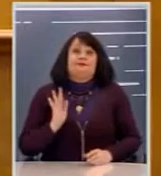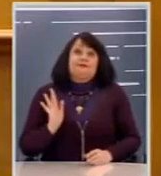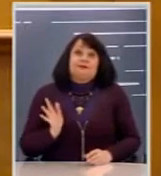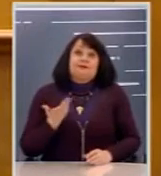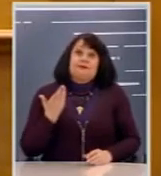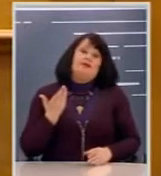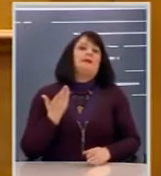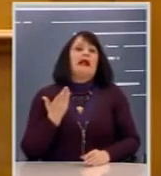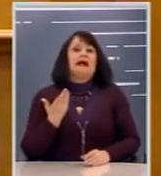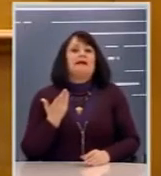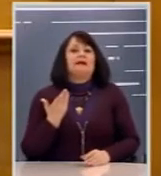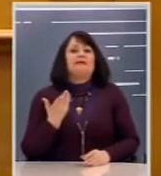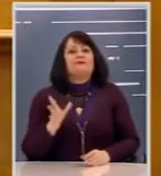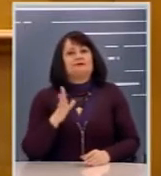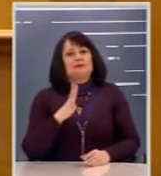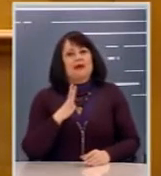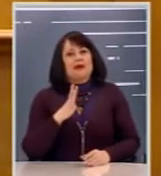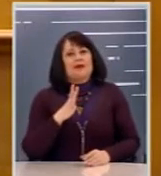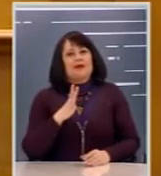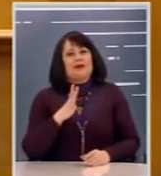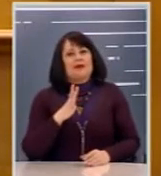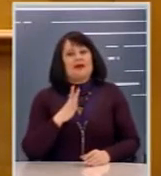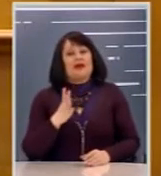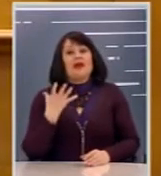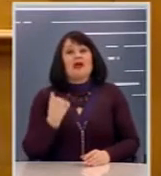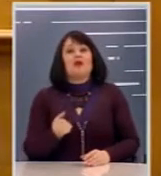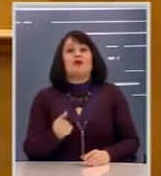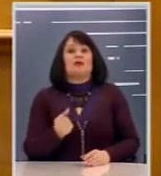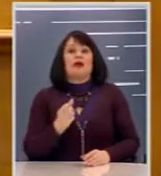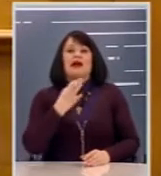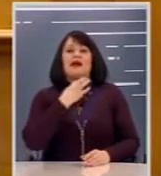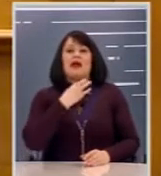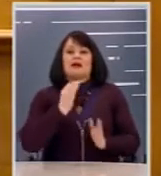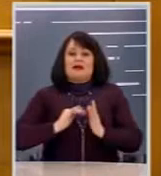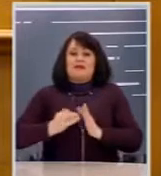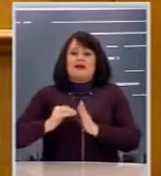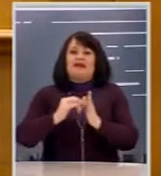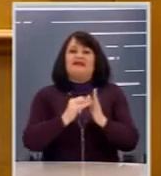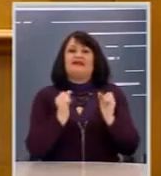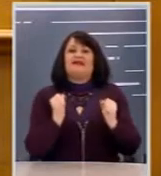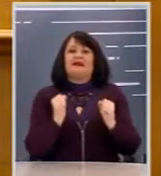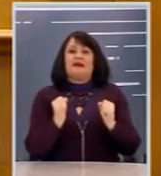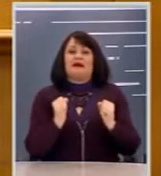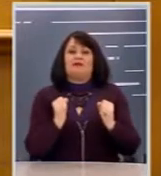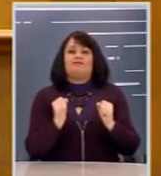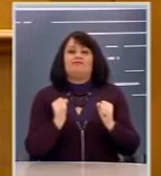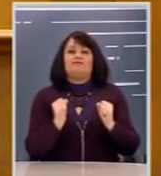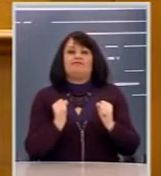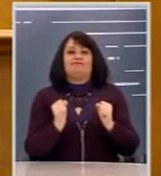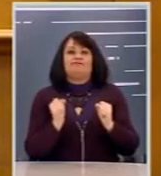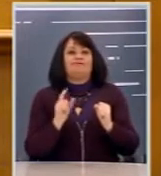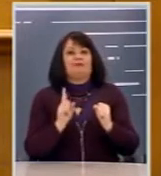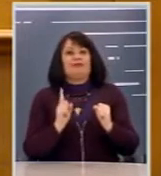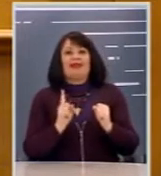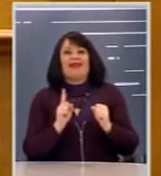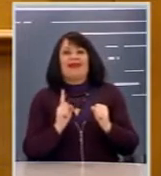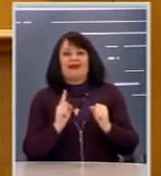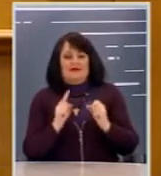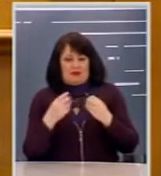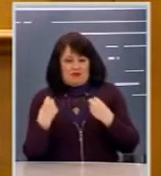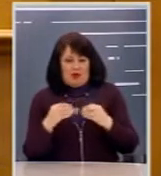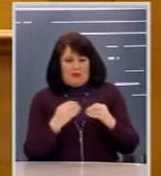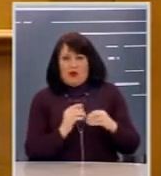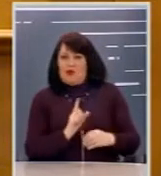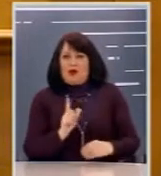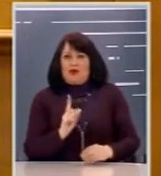άνθρωποι που έχουν ανάγκη υγειονομικών υπηρεσιών δεν θα ξεπουλούνται, δεν θα πλησιάζουν με